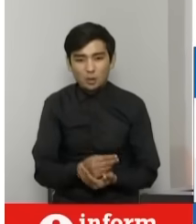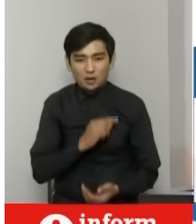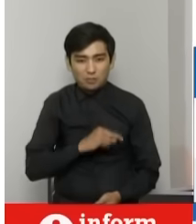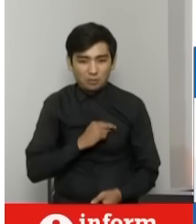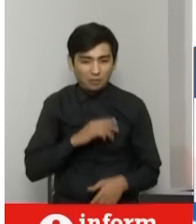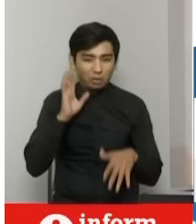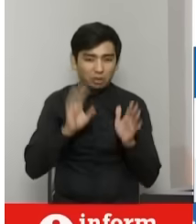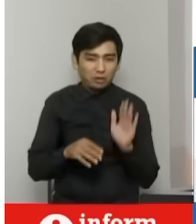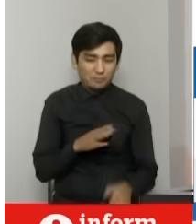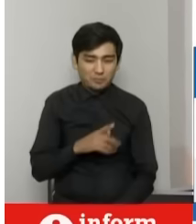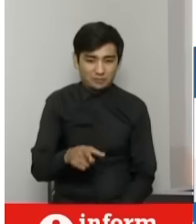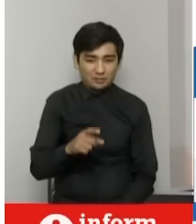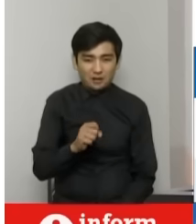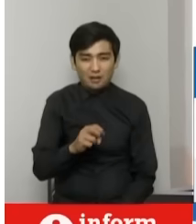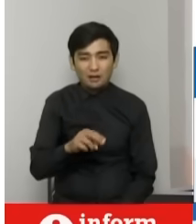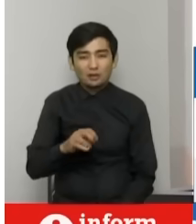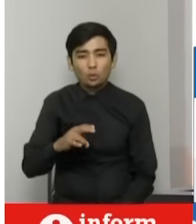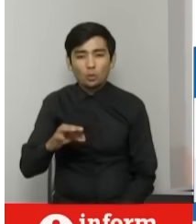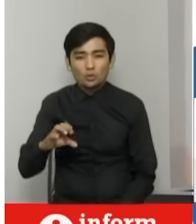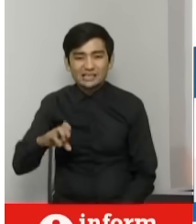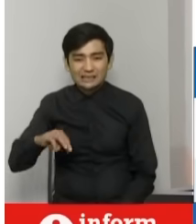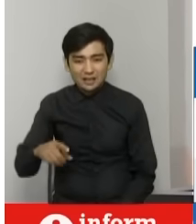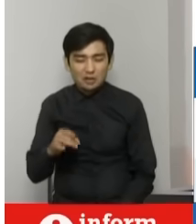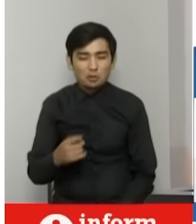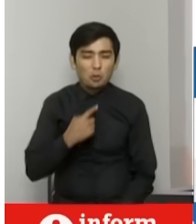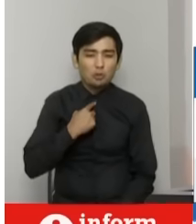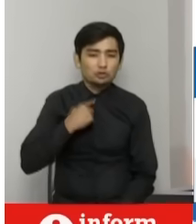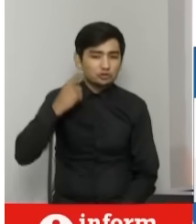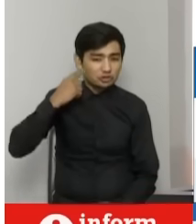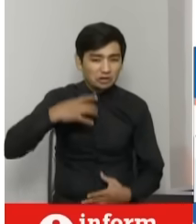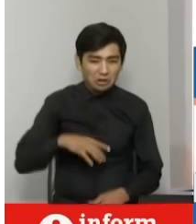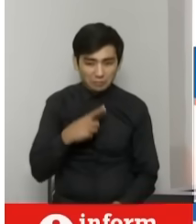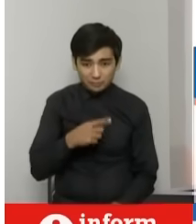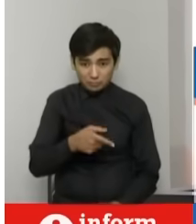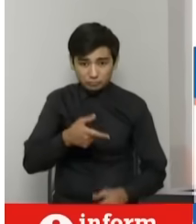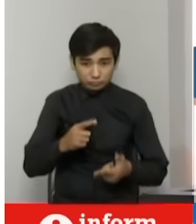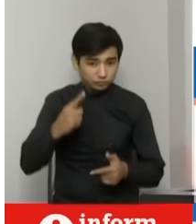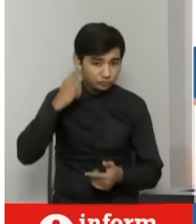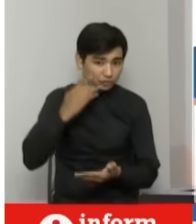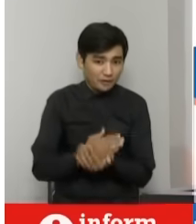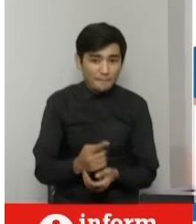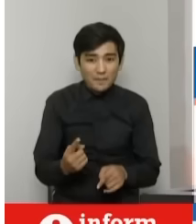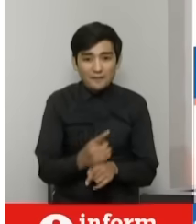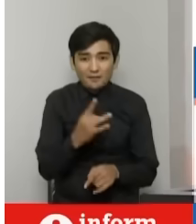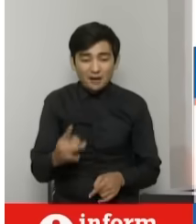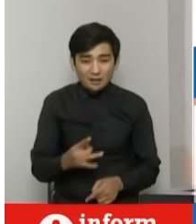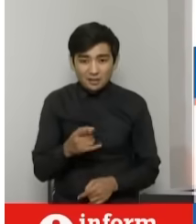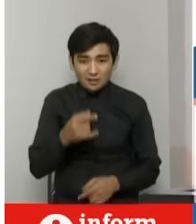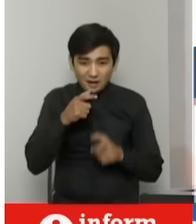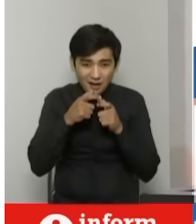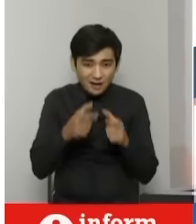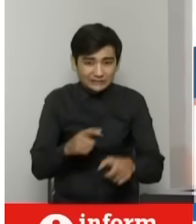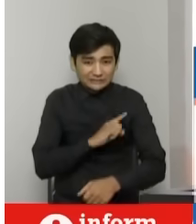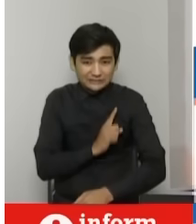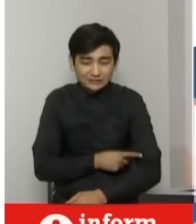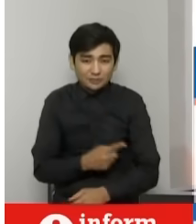К своей работе отнесся халатно. Вот он говорит, что не слышал ее голоса, но ведь он четко слышится. В первый раз слышу, что он об этом. Она ведь громко кричала, что